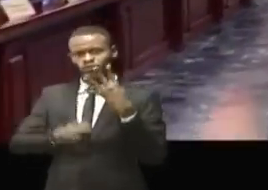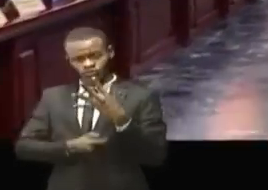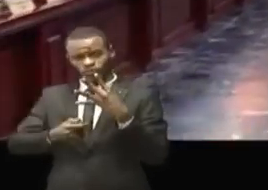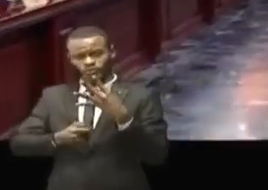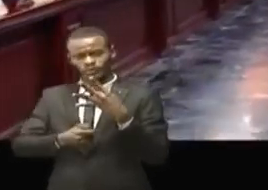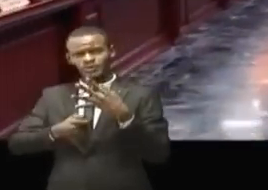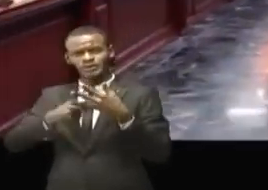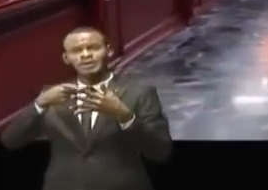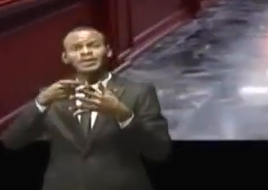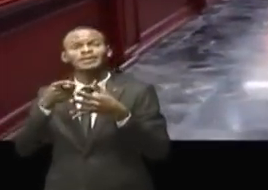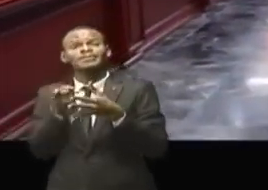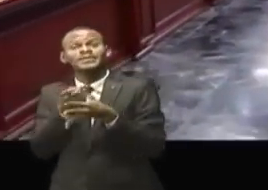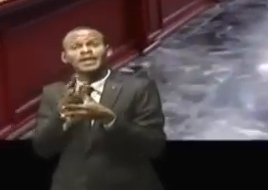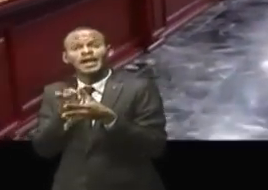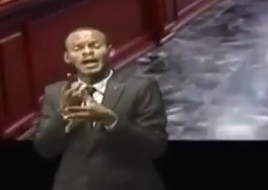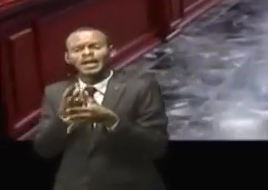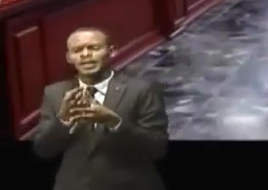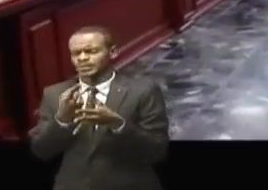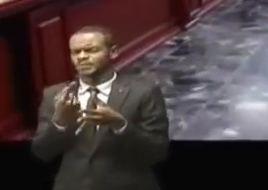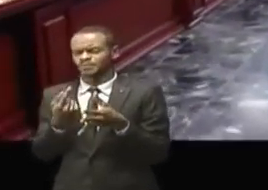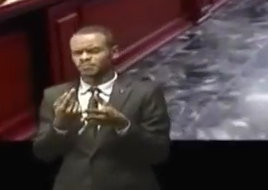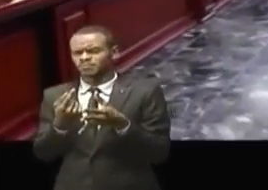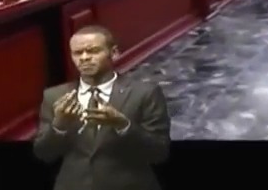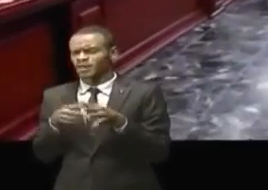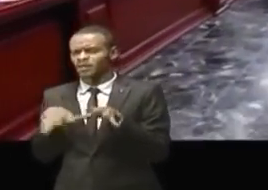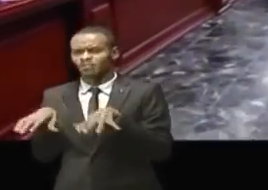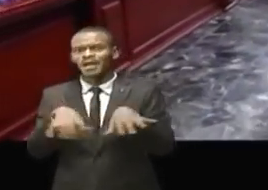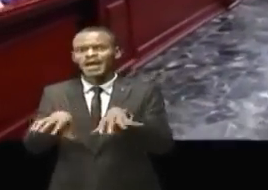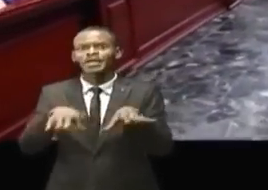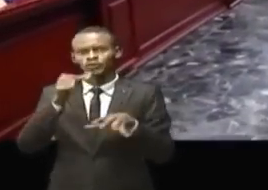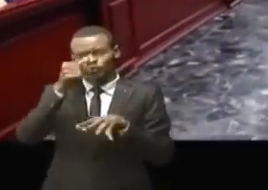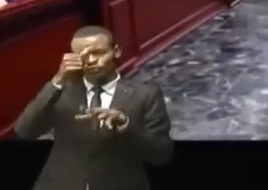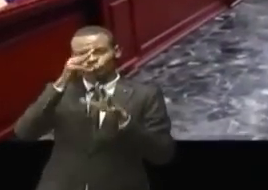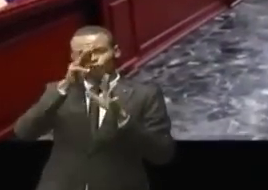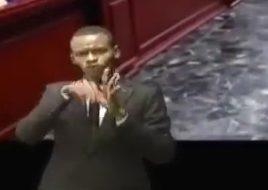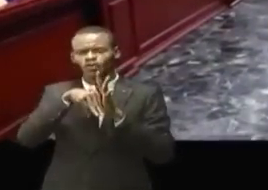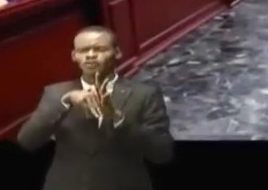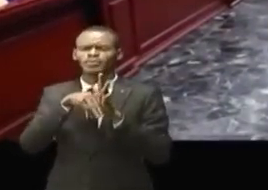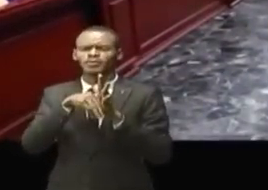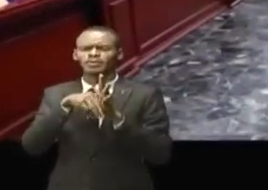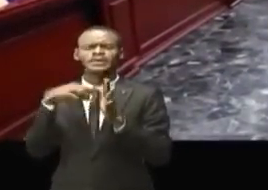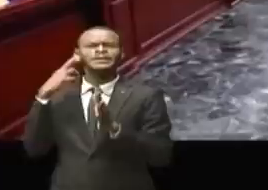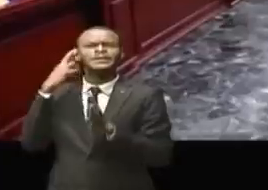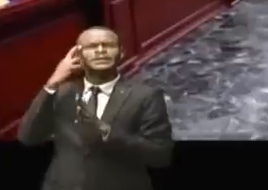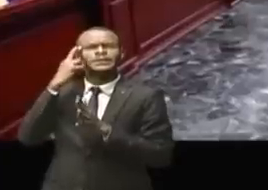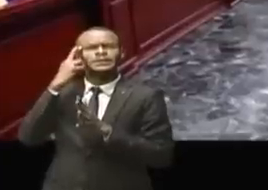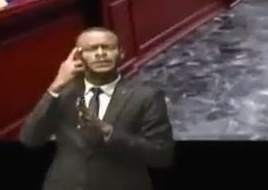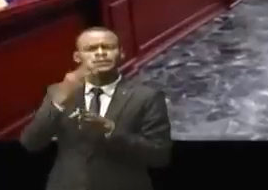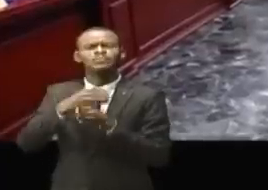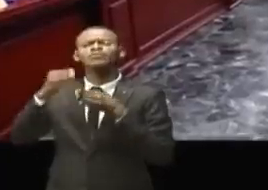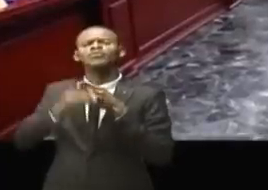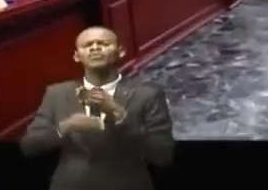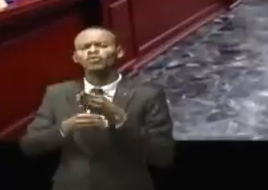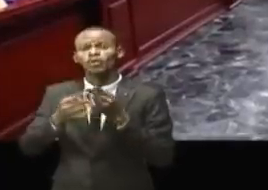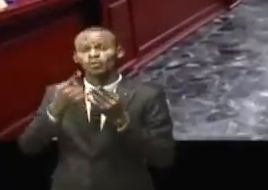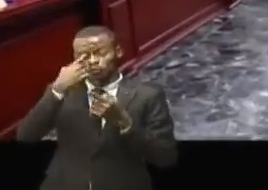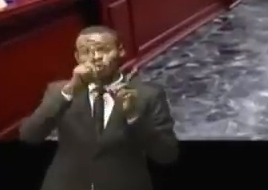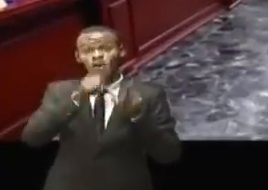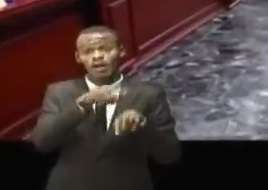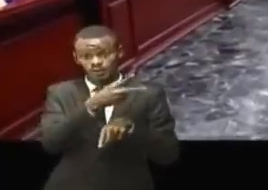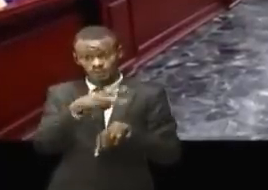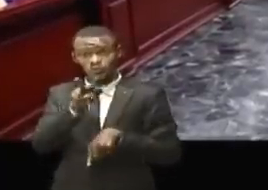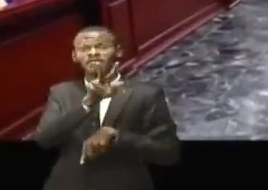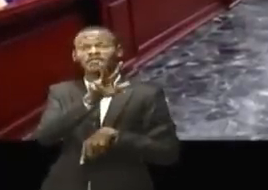la rationalisation des actions gouvernementales pour le deuxième semestre de l'année 2023. Rappelant sa